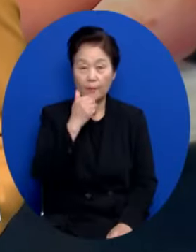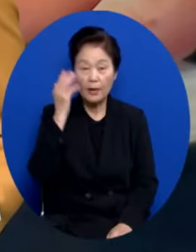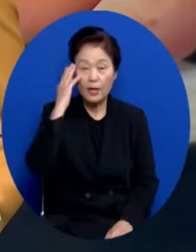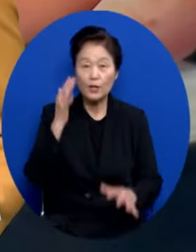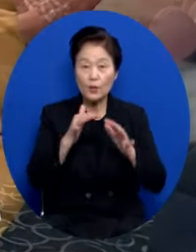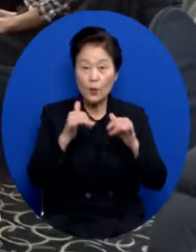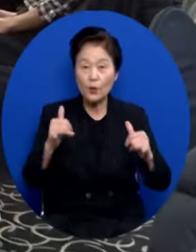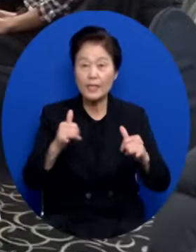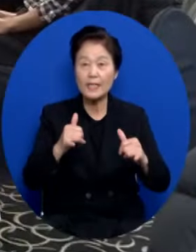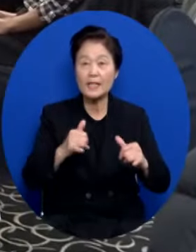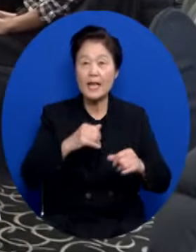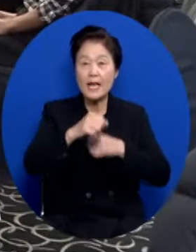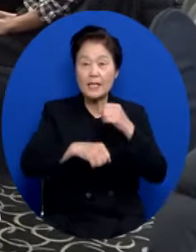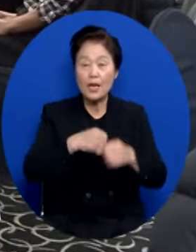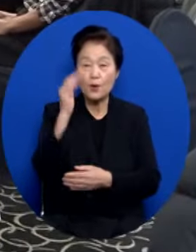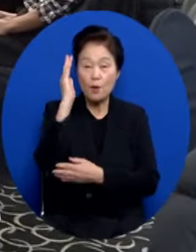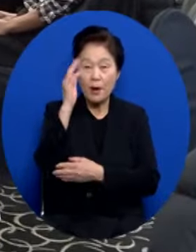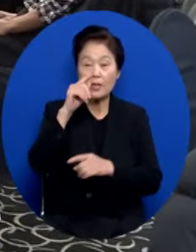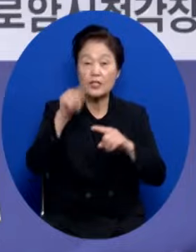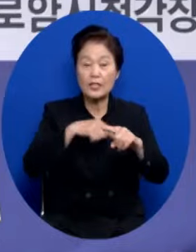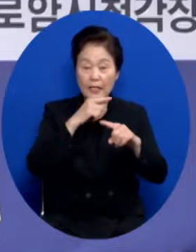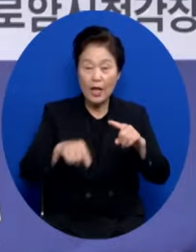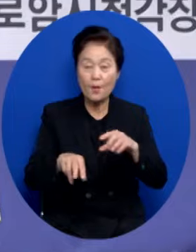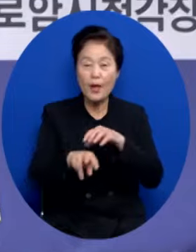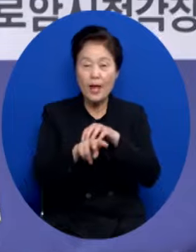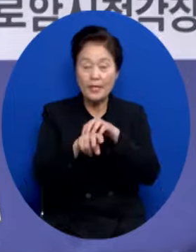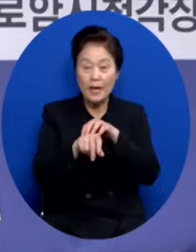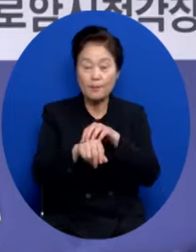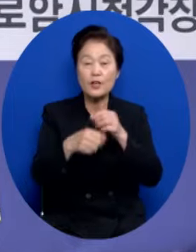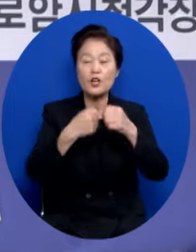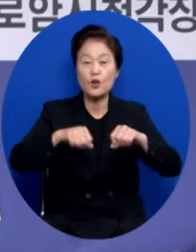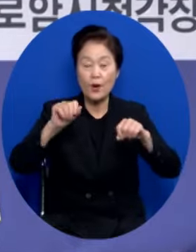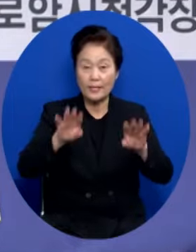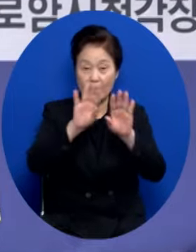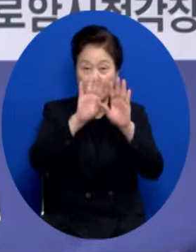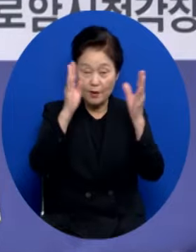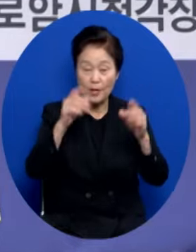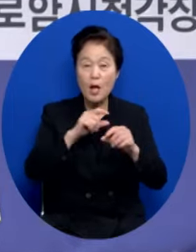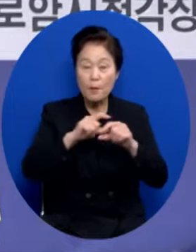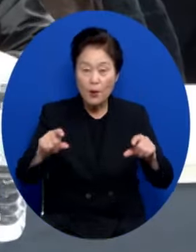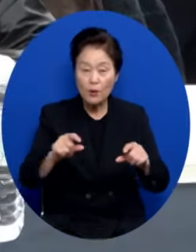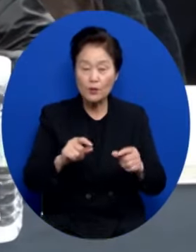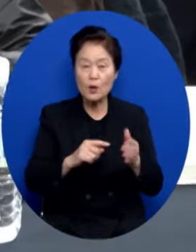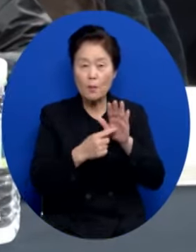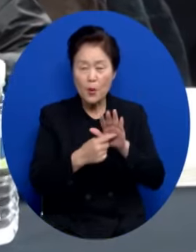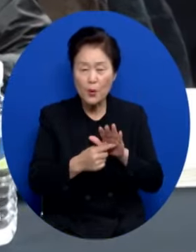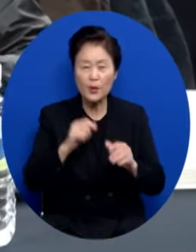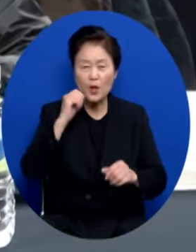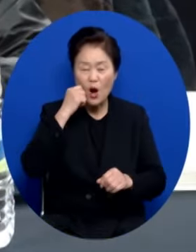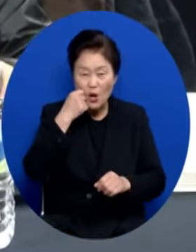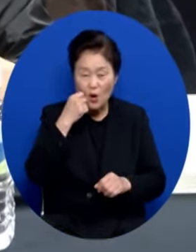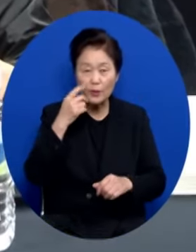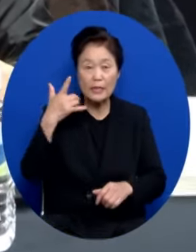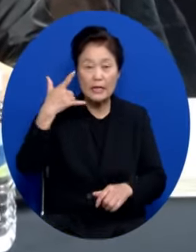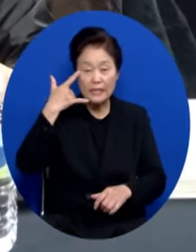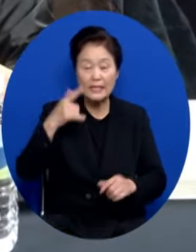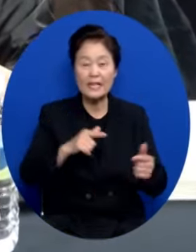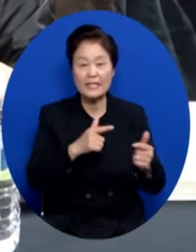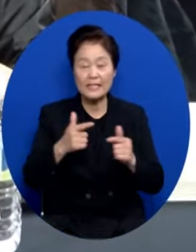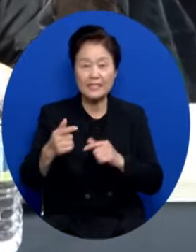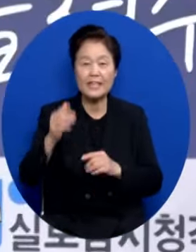지역 장애인 자유발언대회인 달팽이 광장이 개최됐습니다. 평소에 표현하기 어려웠던 생각과 감정이 담긴 시청각 장애인들의